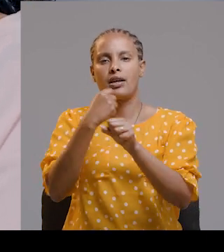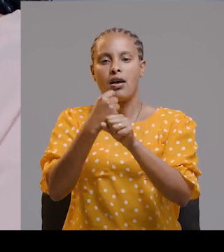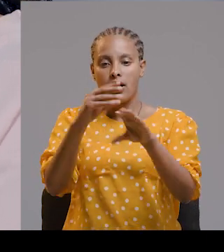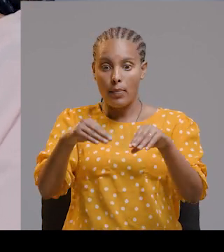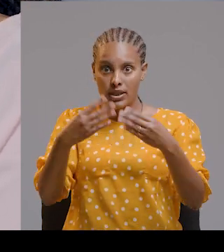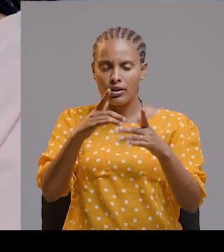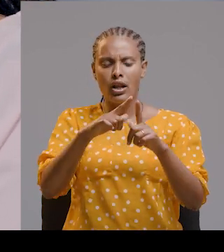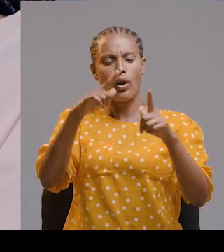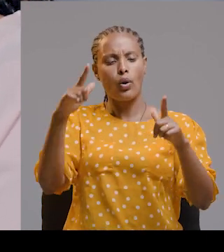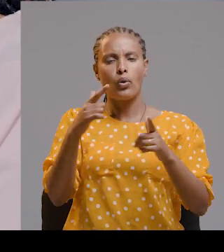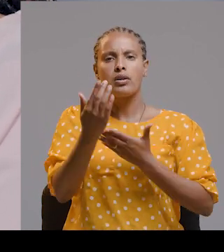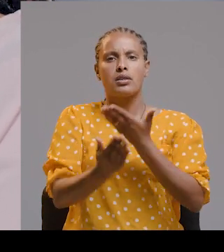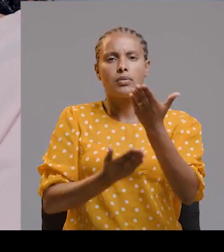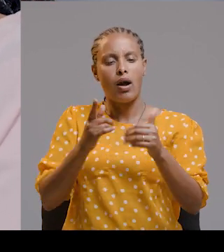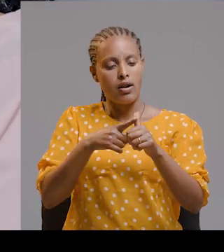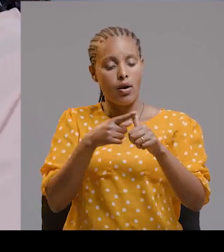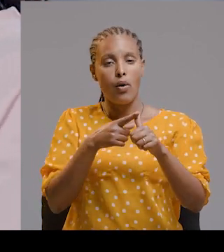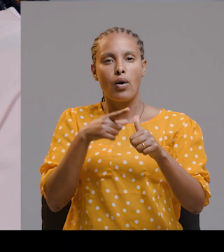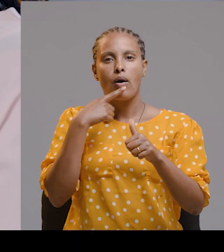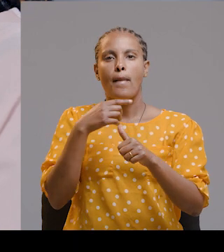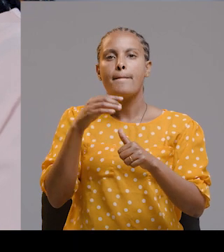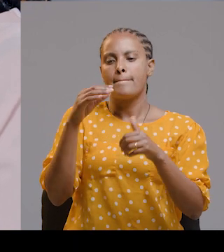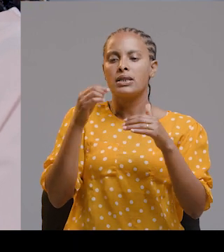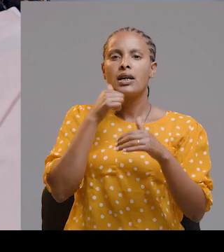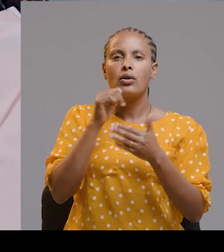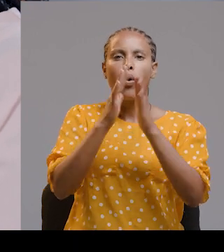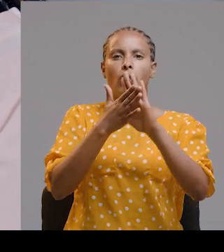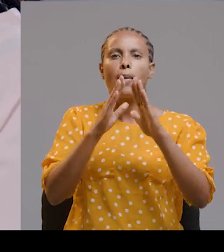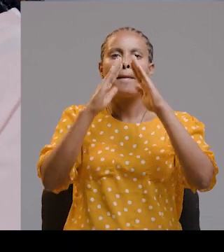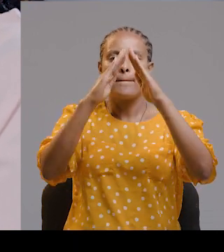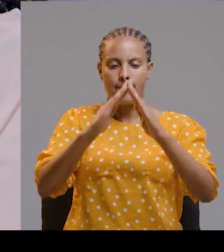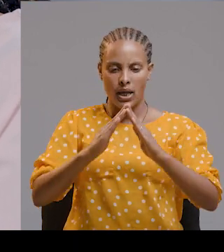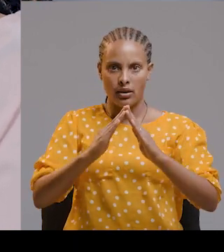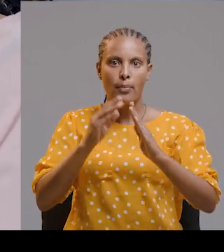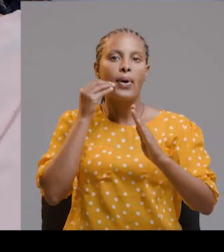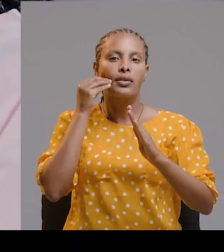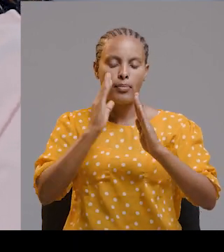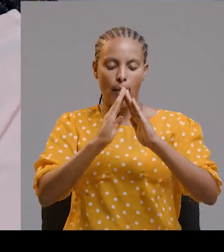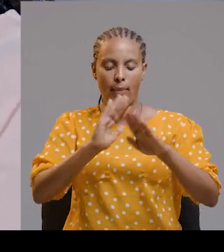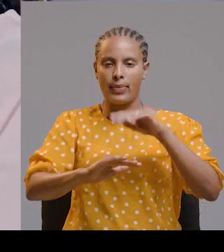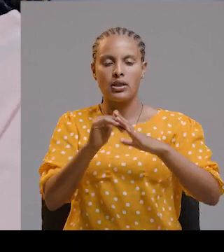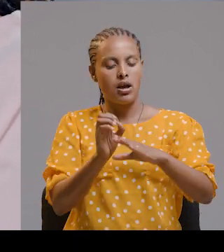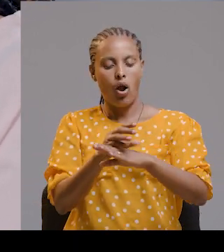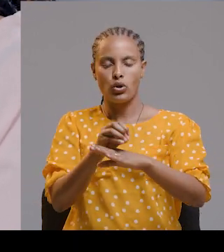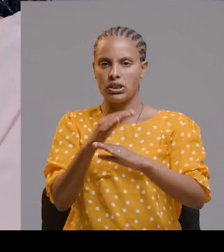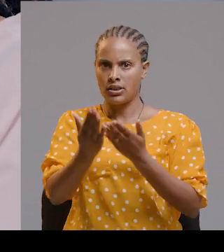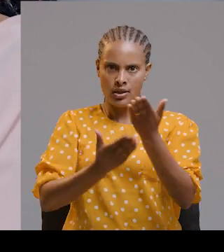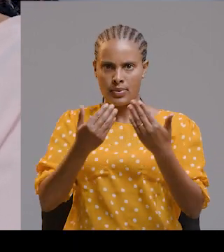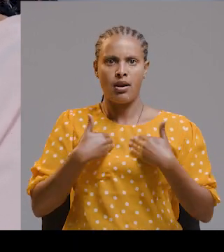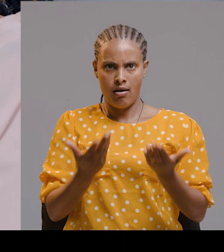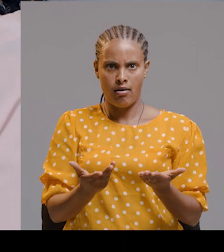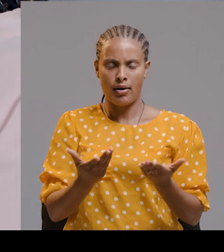كمن ستاتشون نتلقو سربيس دامو عندو مندنو مدالية سيفي وانا بليسن لان سوما مچاچة تاندي هنا رتنيا كونسلينج سربيس